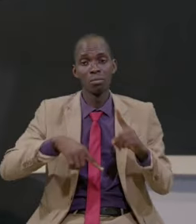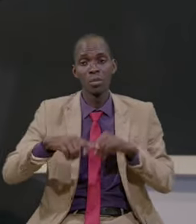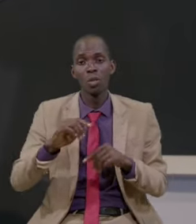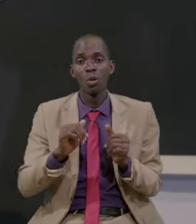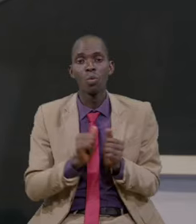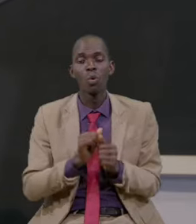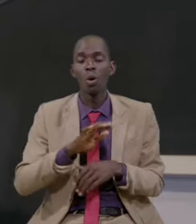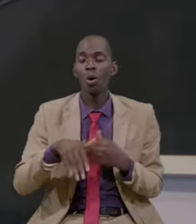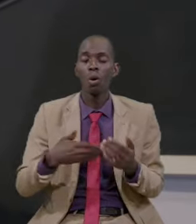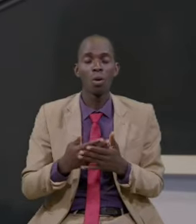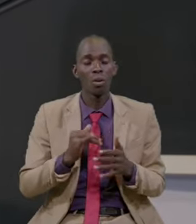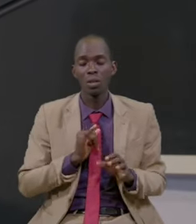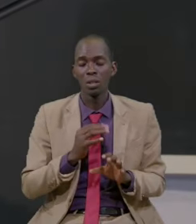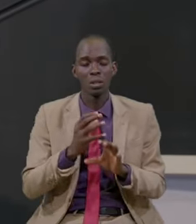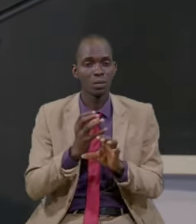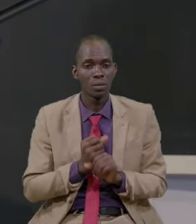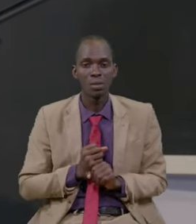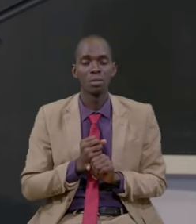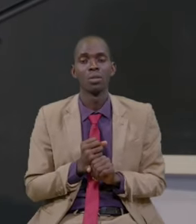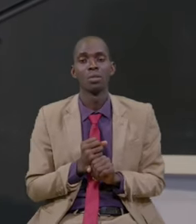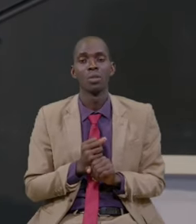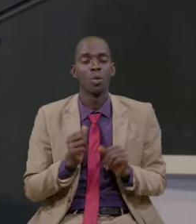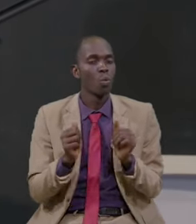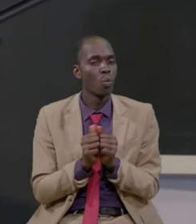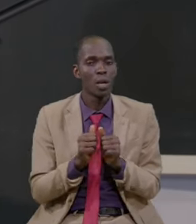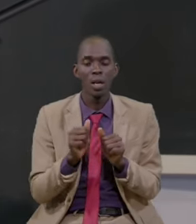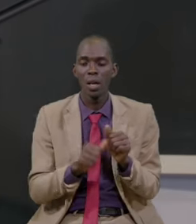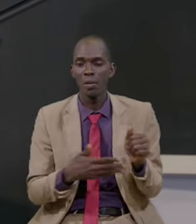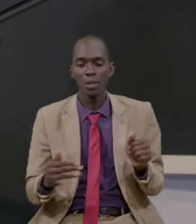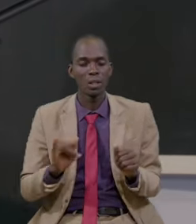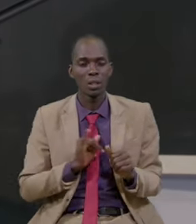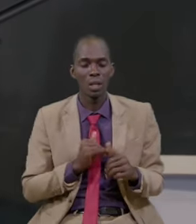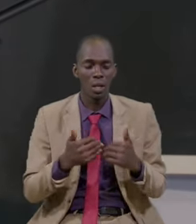mes ressources, avec tout ce que j'ai,